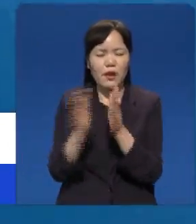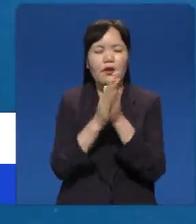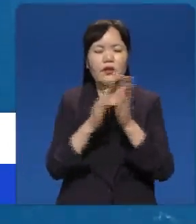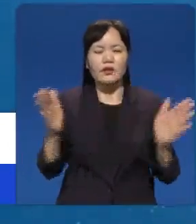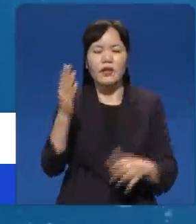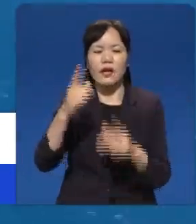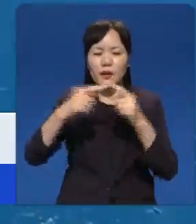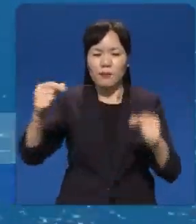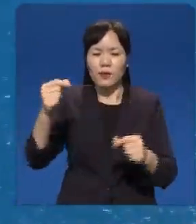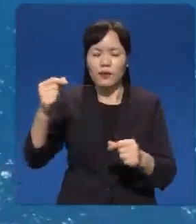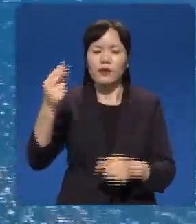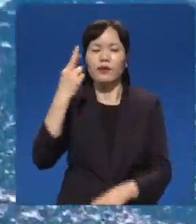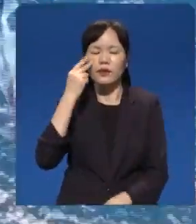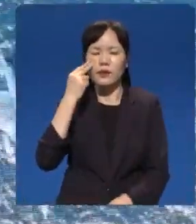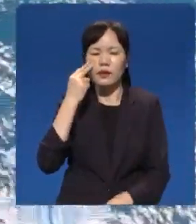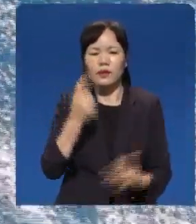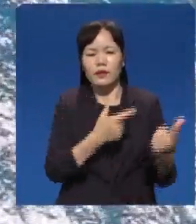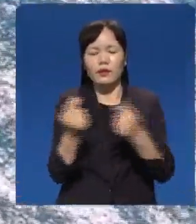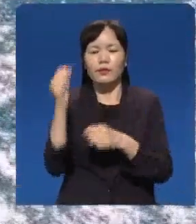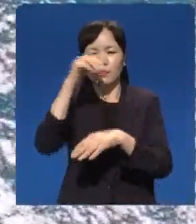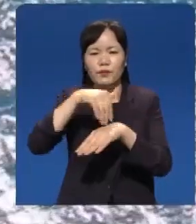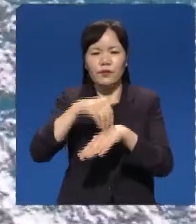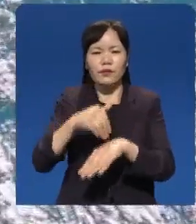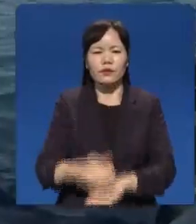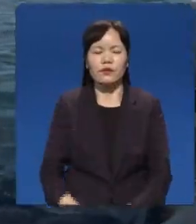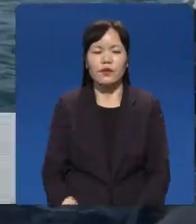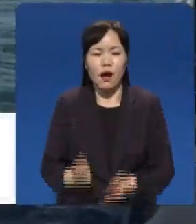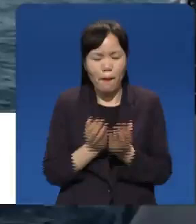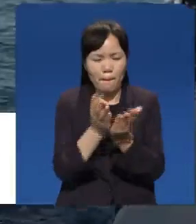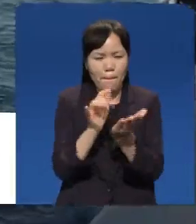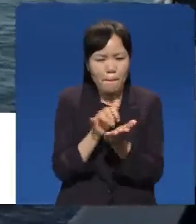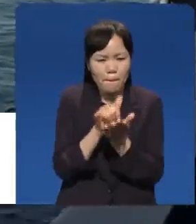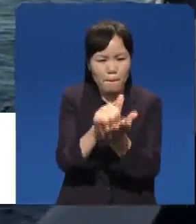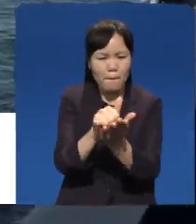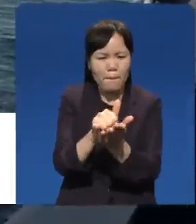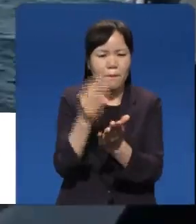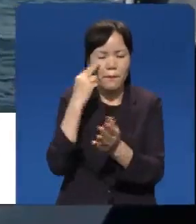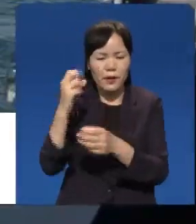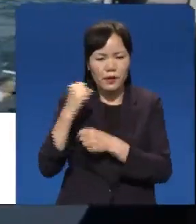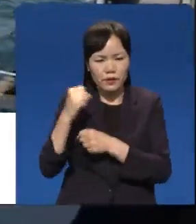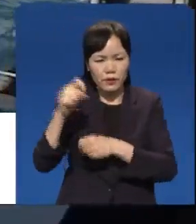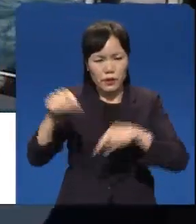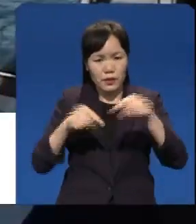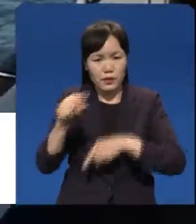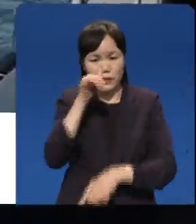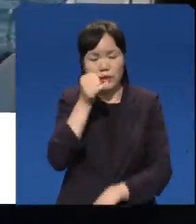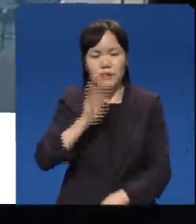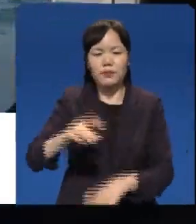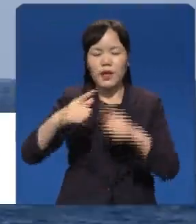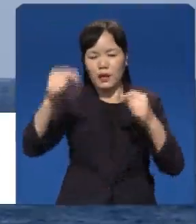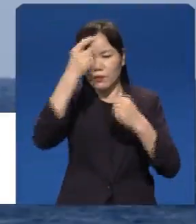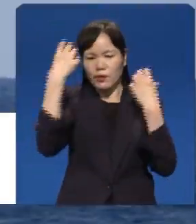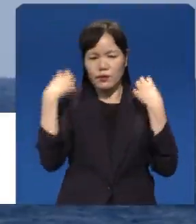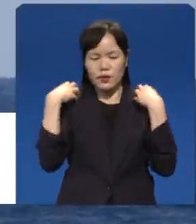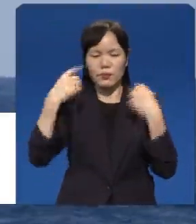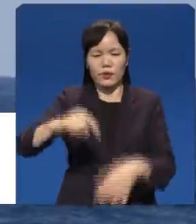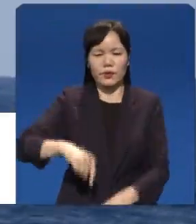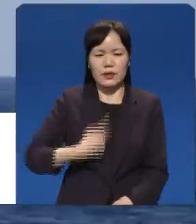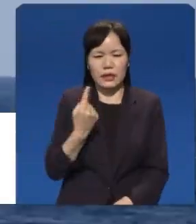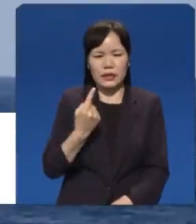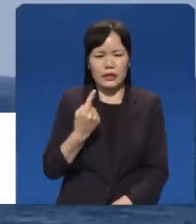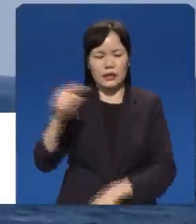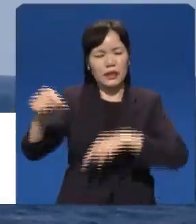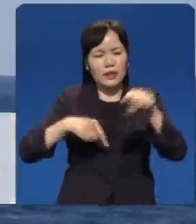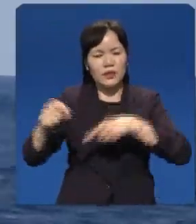시작된 미일 공동 연습입니다. 항모를 전개한 미군이 주도하지만 일본 정부는 자신들이 키를